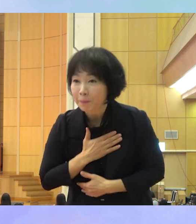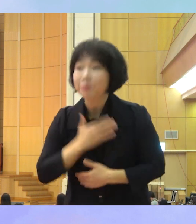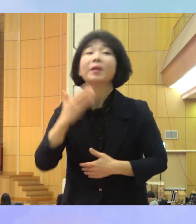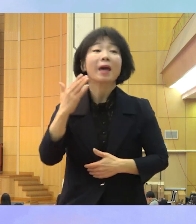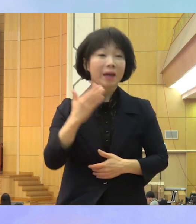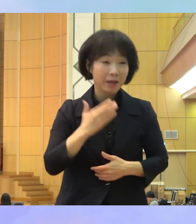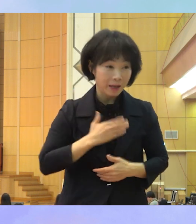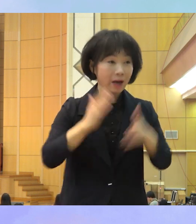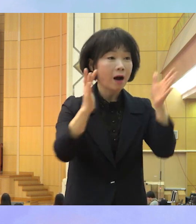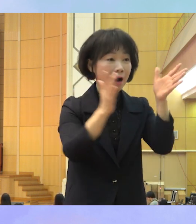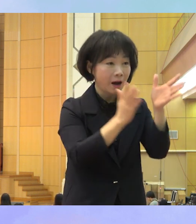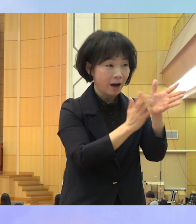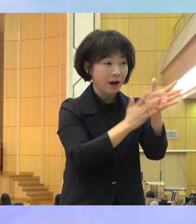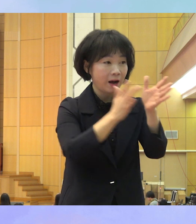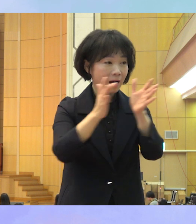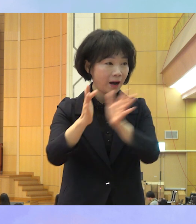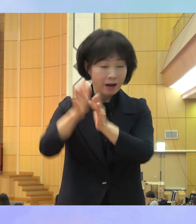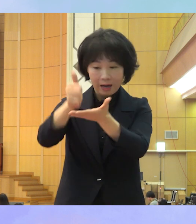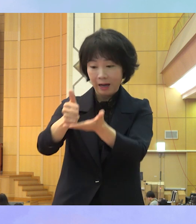면하겠네.